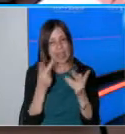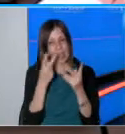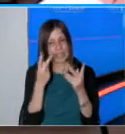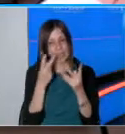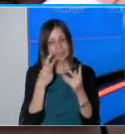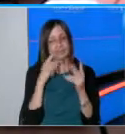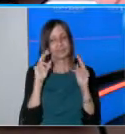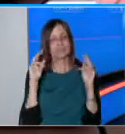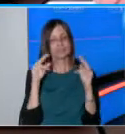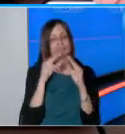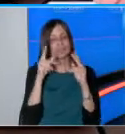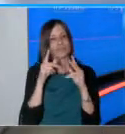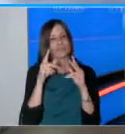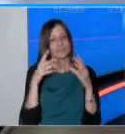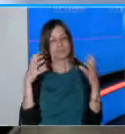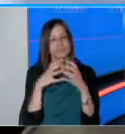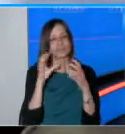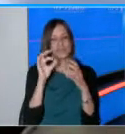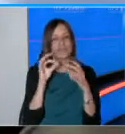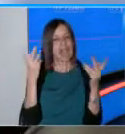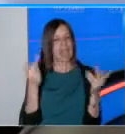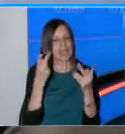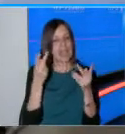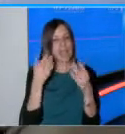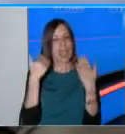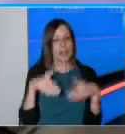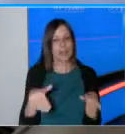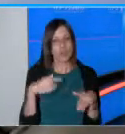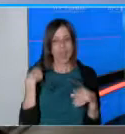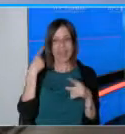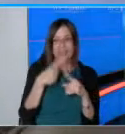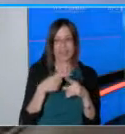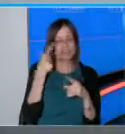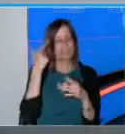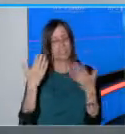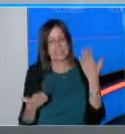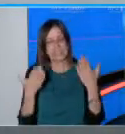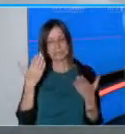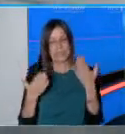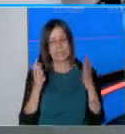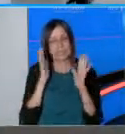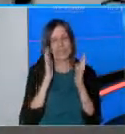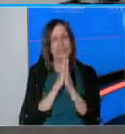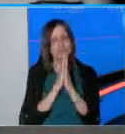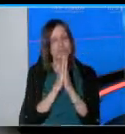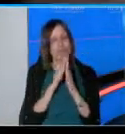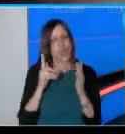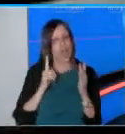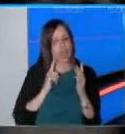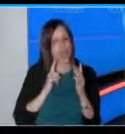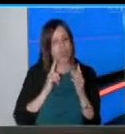את הקבינט הזה כדי להקל בהגבלות. עד עכשיו הם היו מאוד מאוד סקפטיים ומאוד ביקשו לחכות